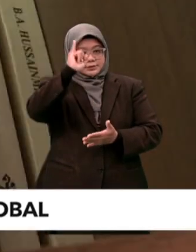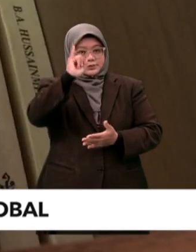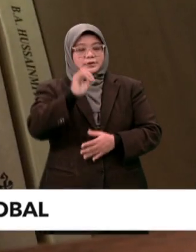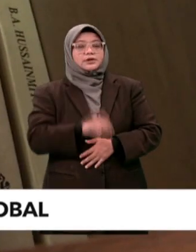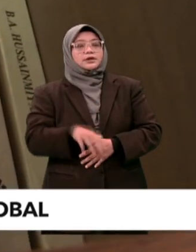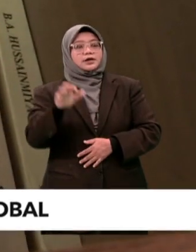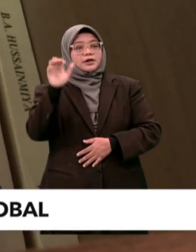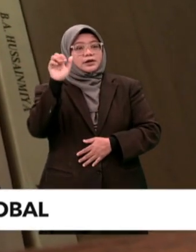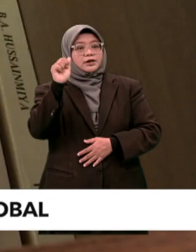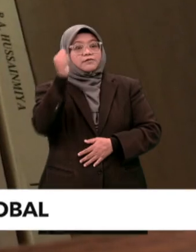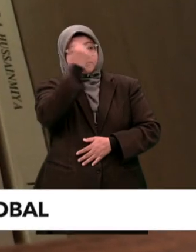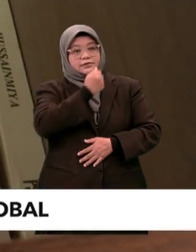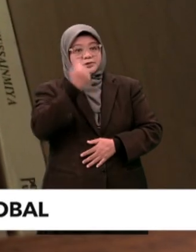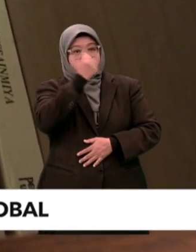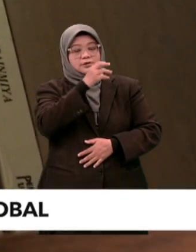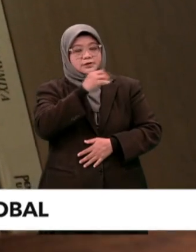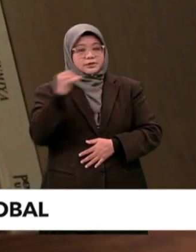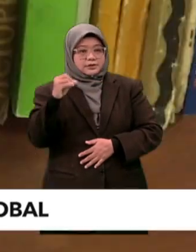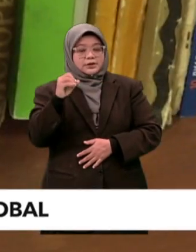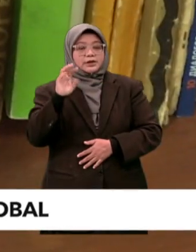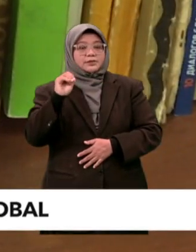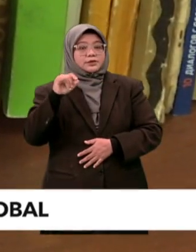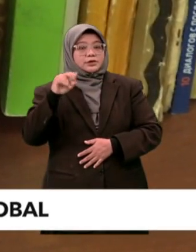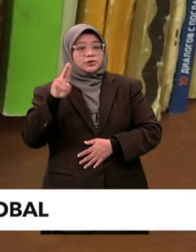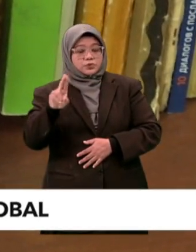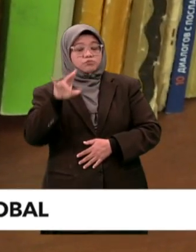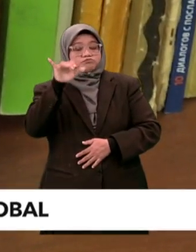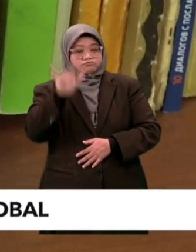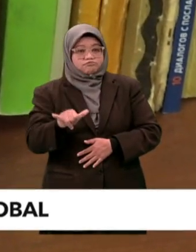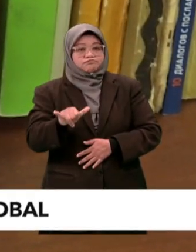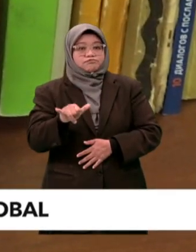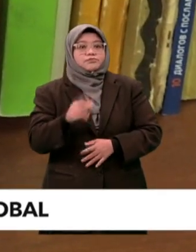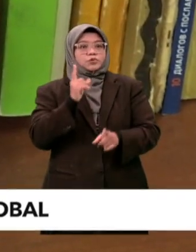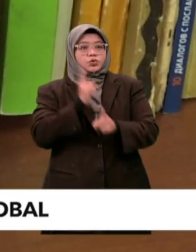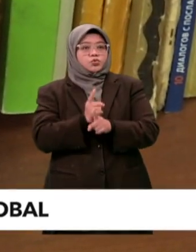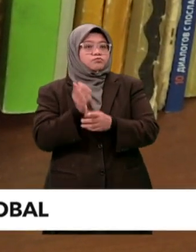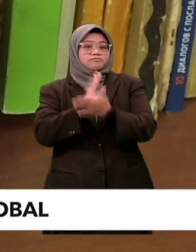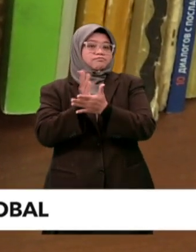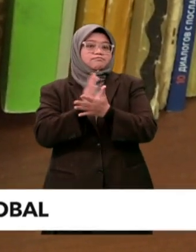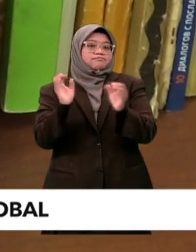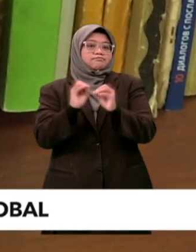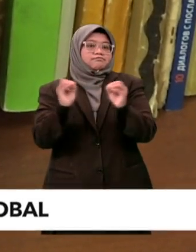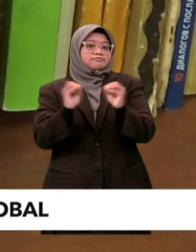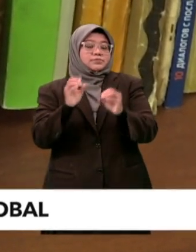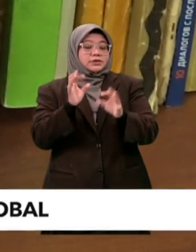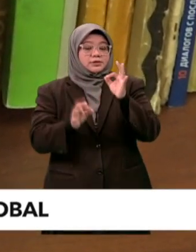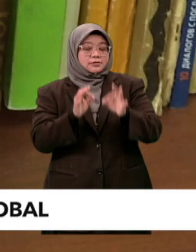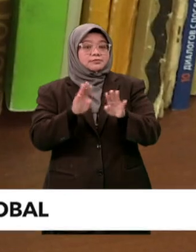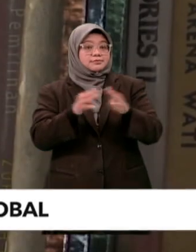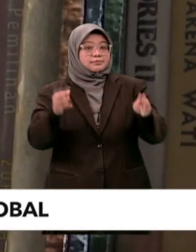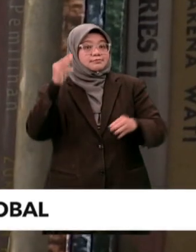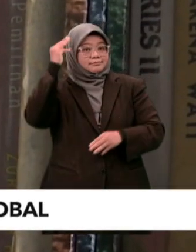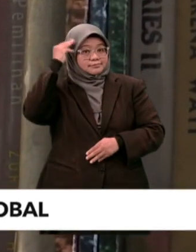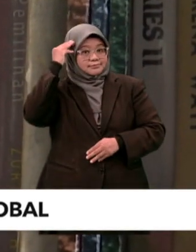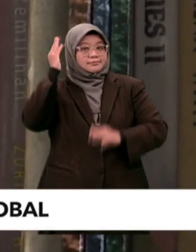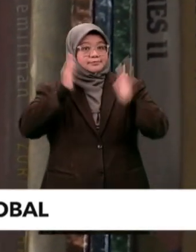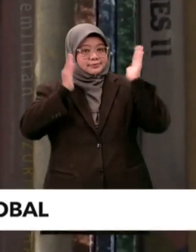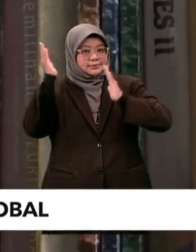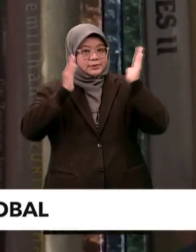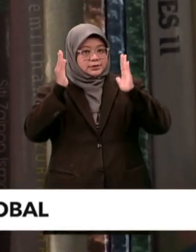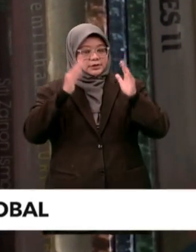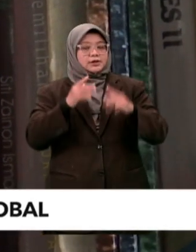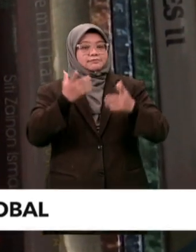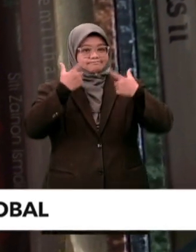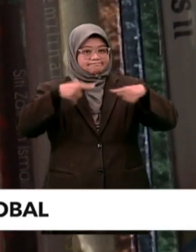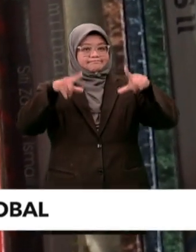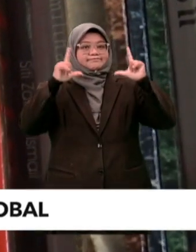Afrika Moscow University mengakui beliau tidak ragu-ragu bahwa bahasa Melayu Malaysia akan berada di